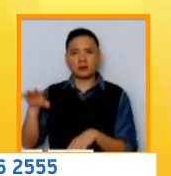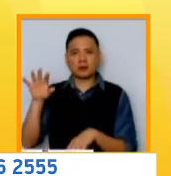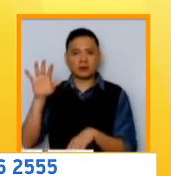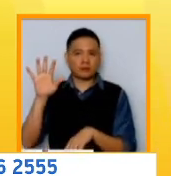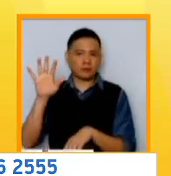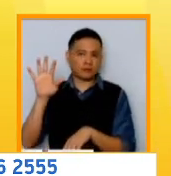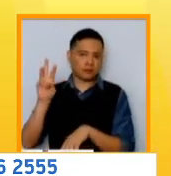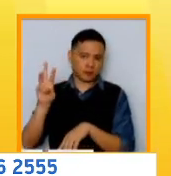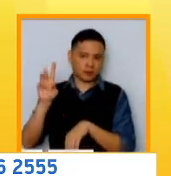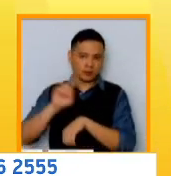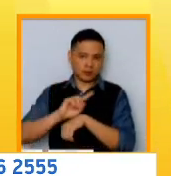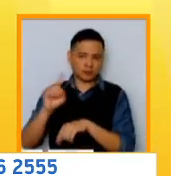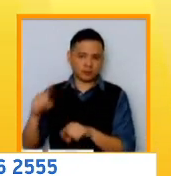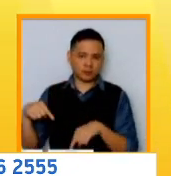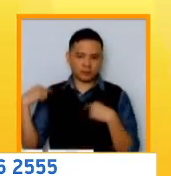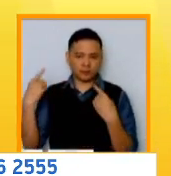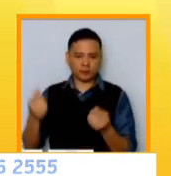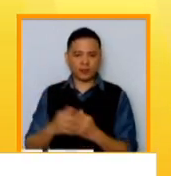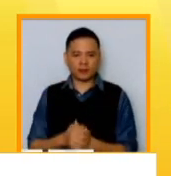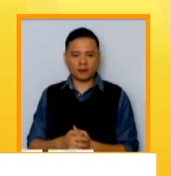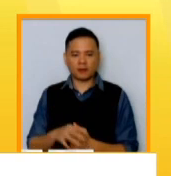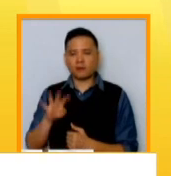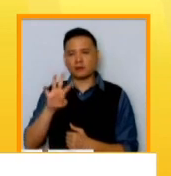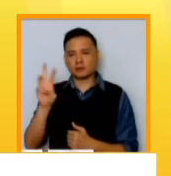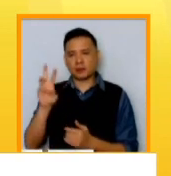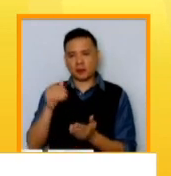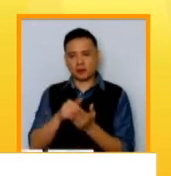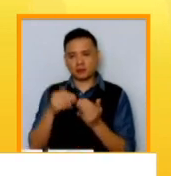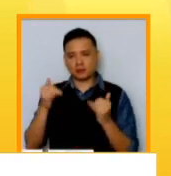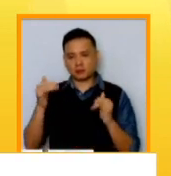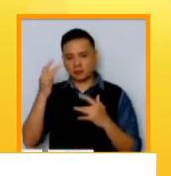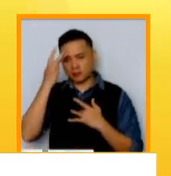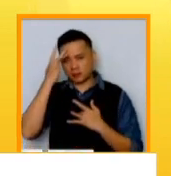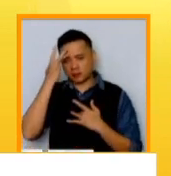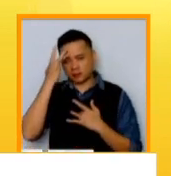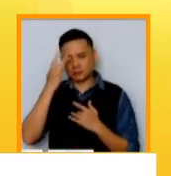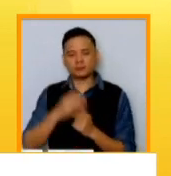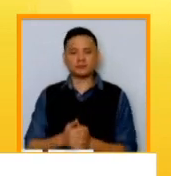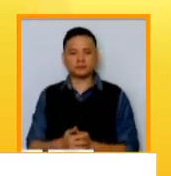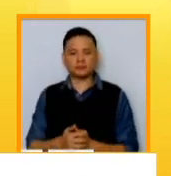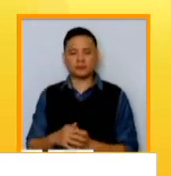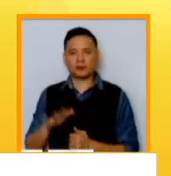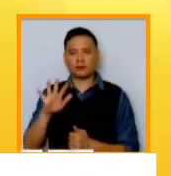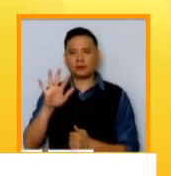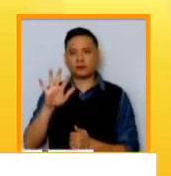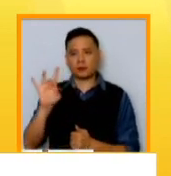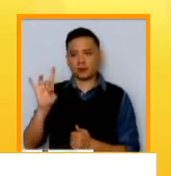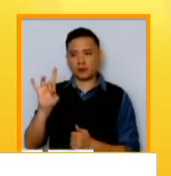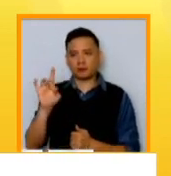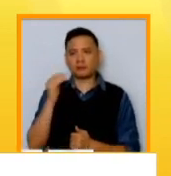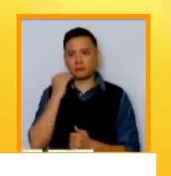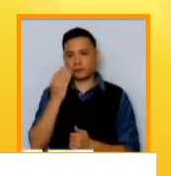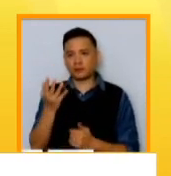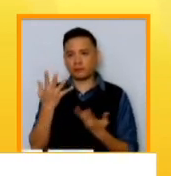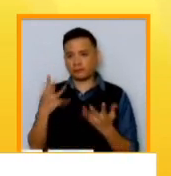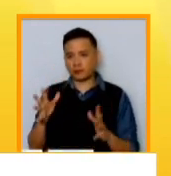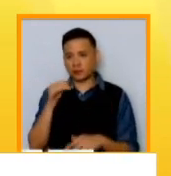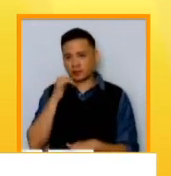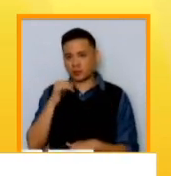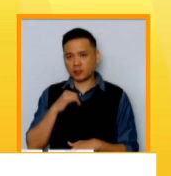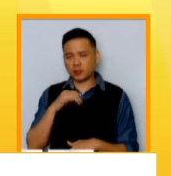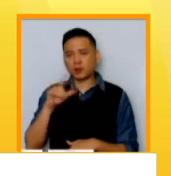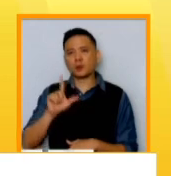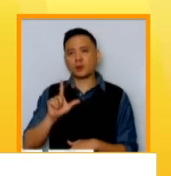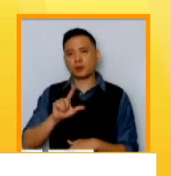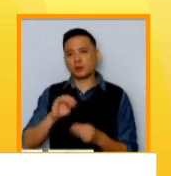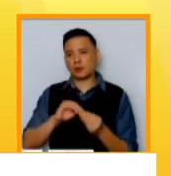naman ang nagpapagaling pa na pinakamababa sa loob ng 5 araw. 58 ang mga bagong namatay na pinakamababa sa loob ng